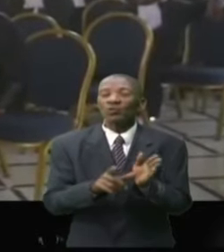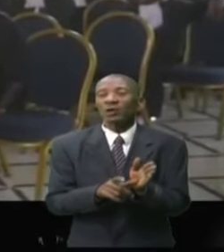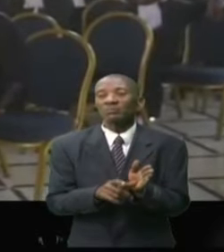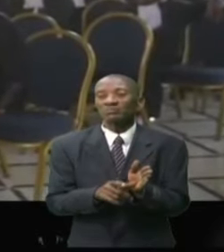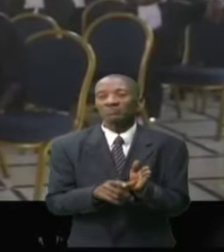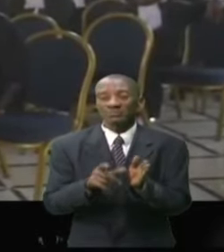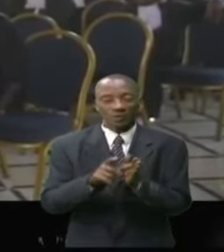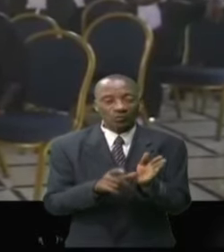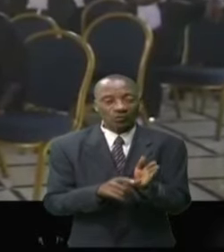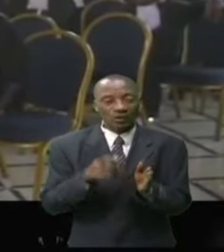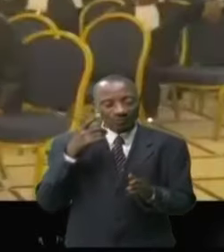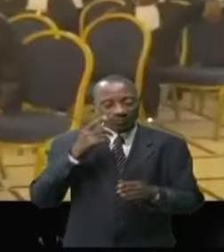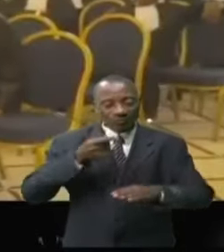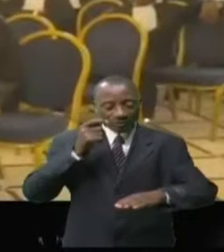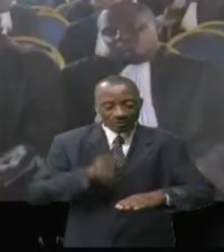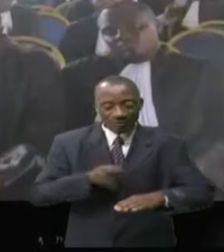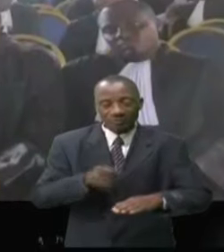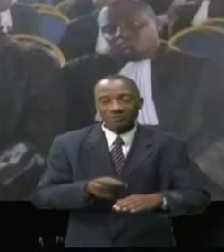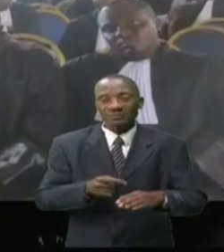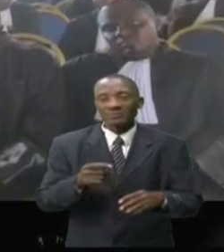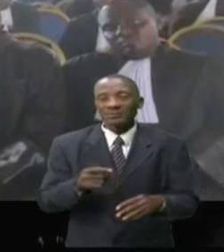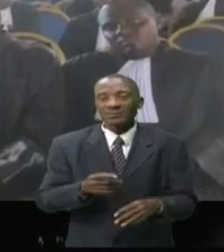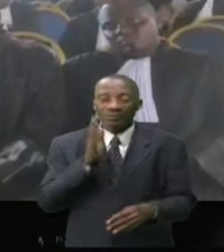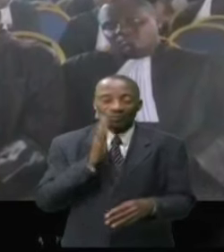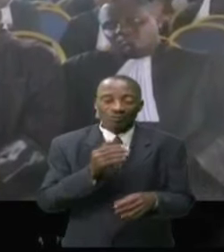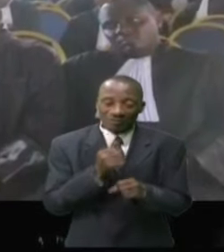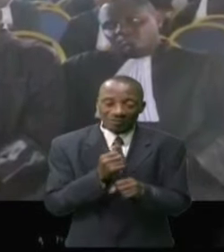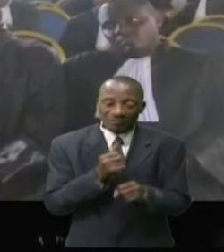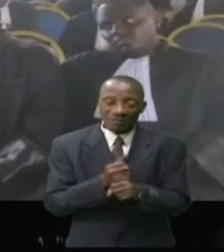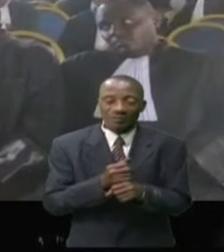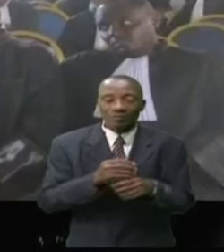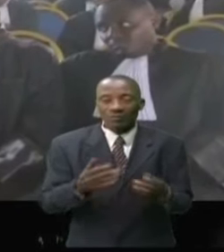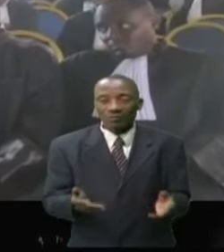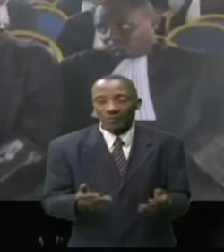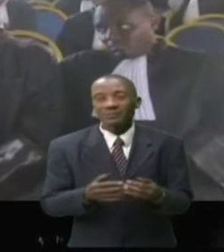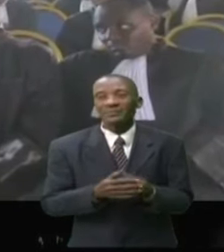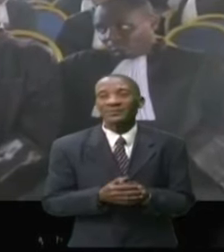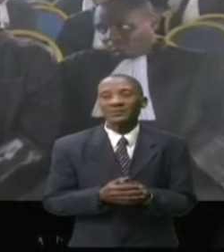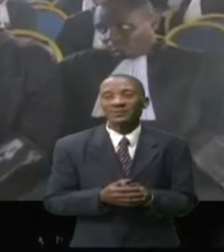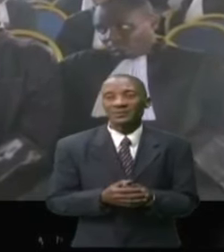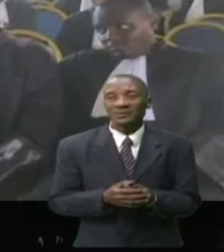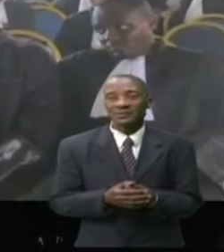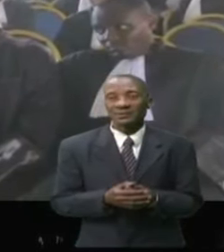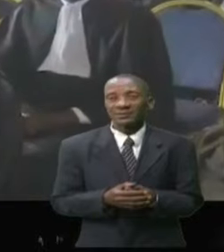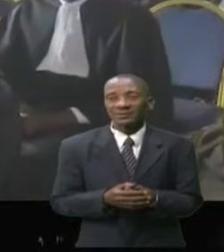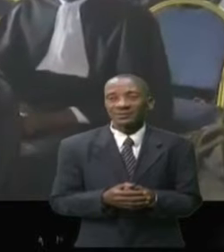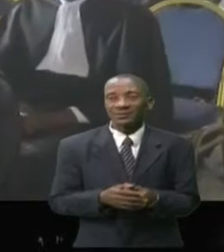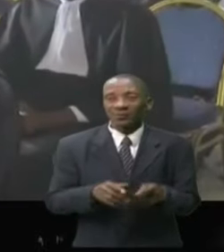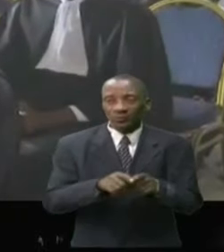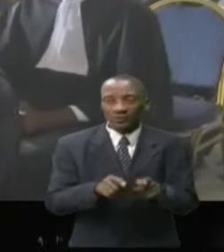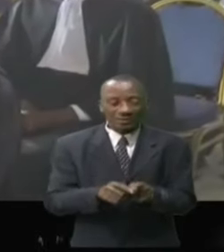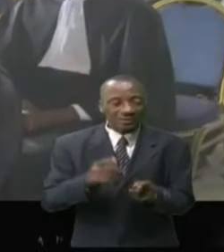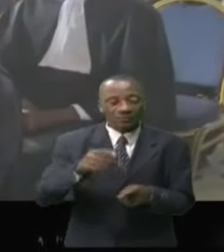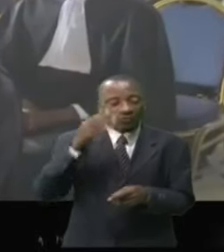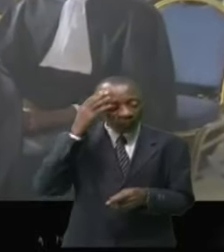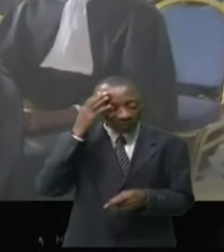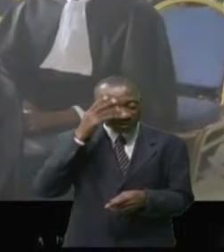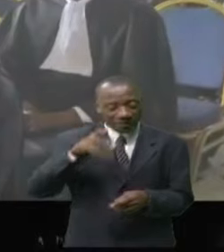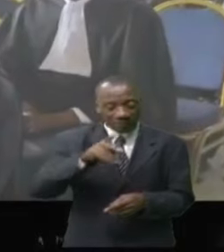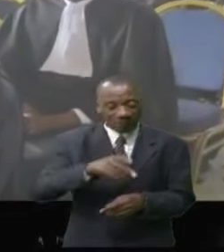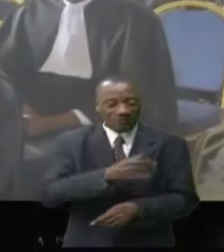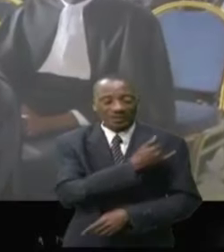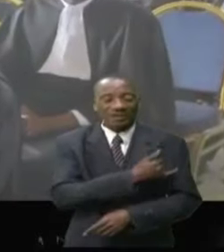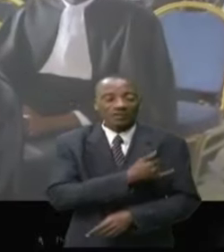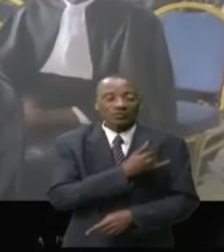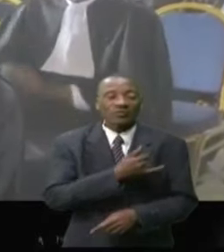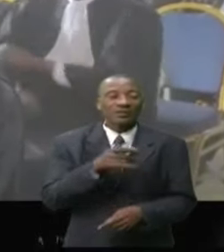et nous nous venons pour venir contribuer avec le bâtonnier évidemment ça veut dire sous sa ce qu'on appelle en politique